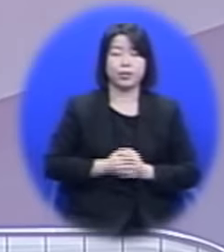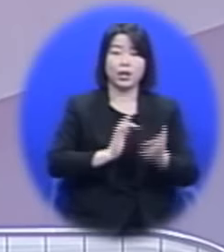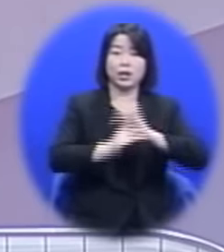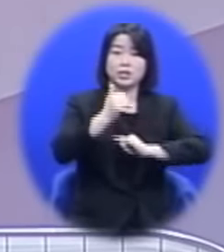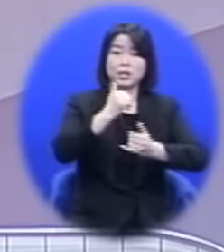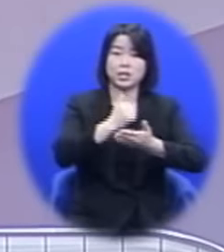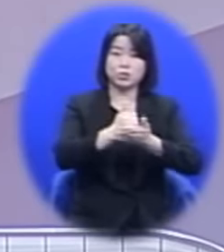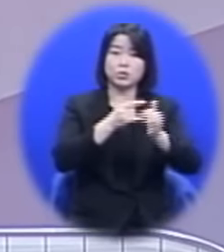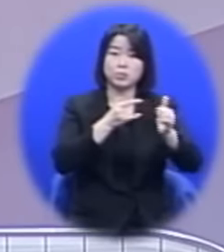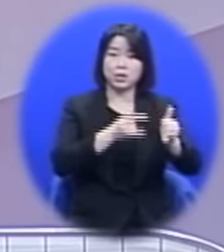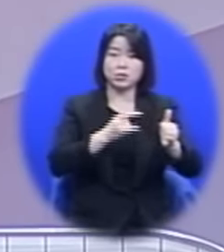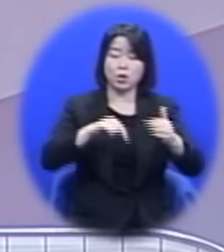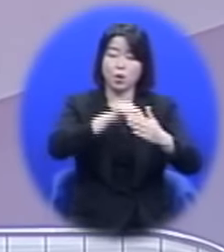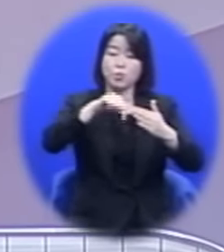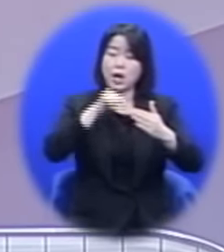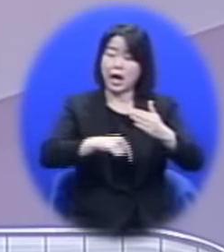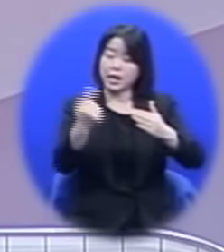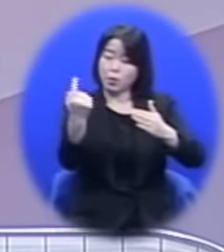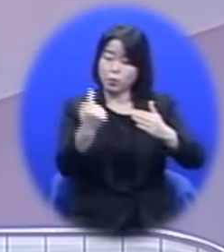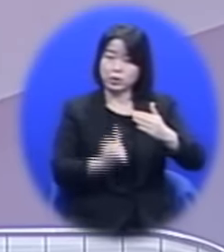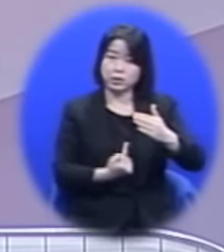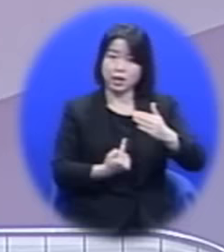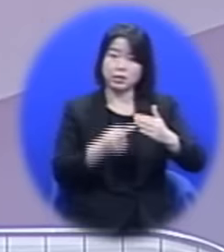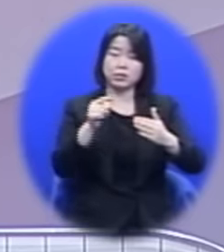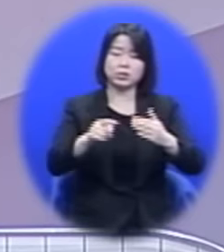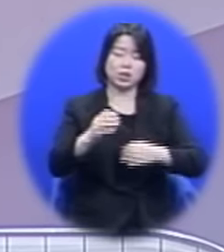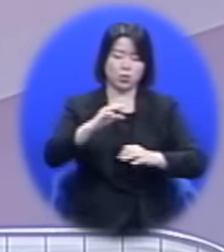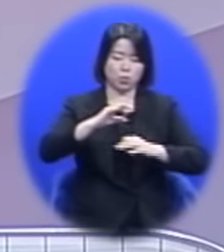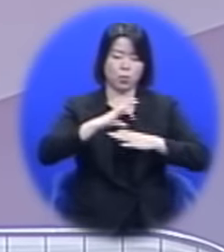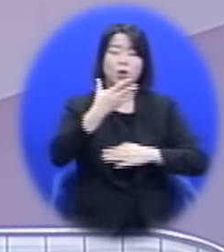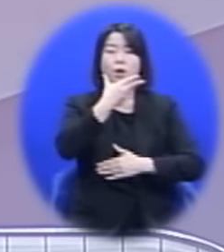예수님께서 우리 안에 오셨다는 것은 정말 놀라운 복음이죠.